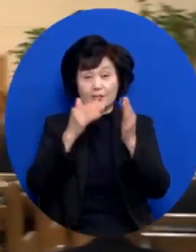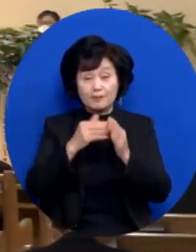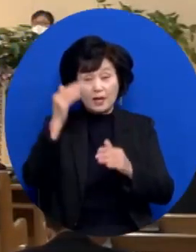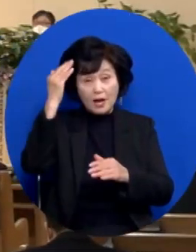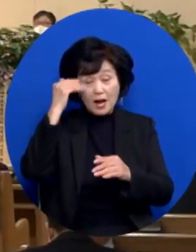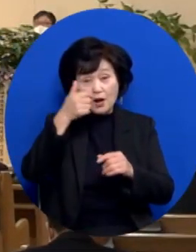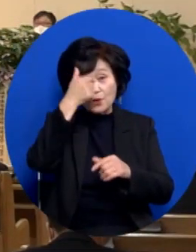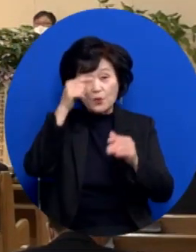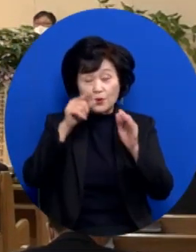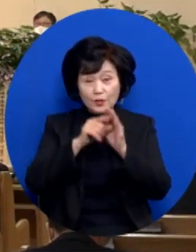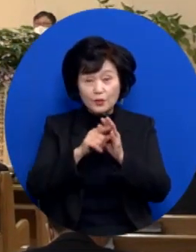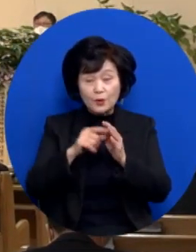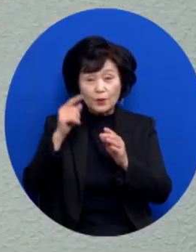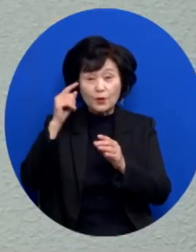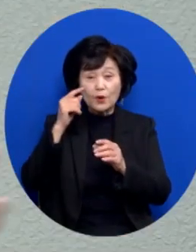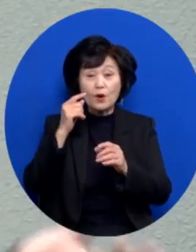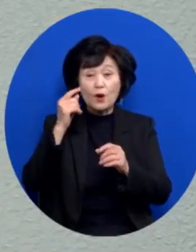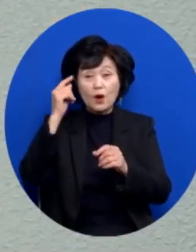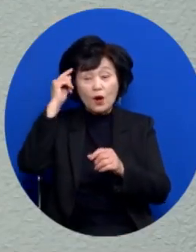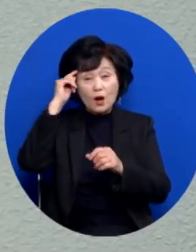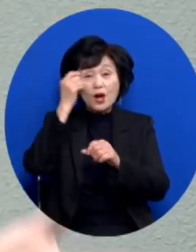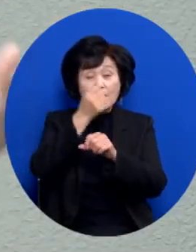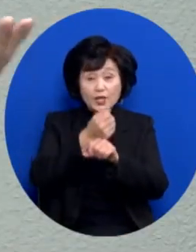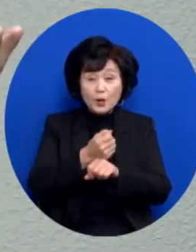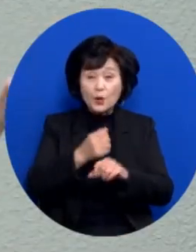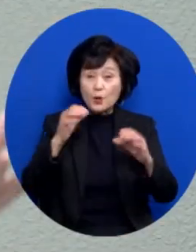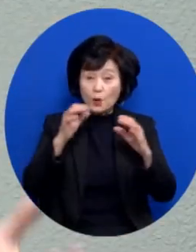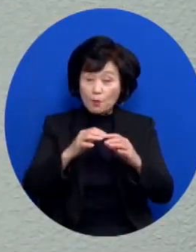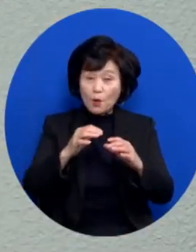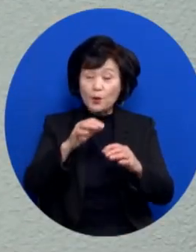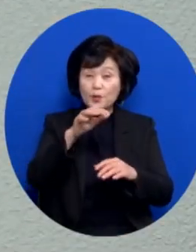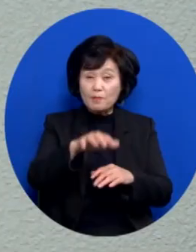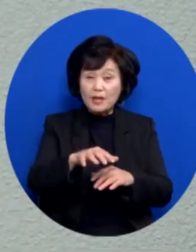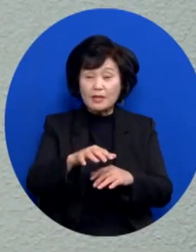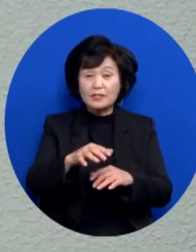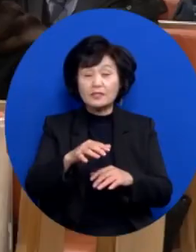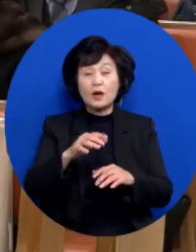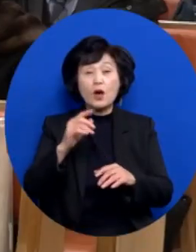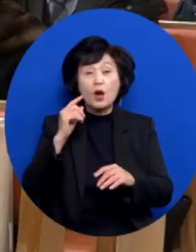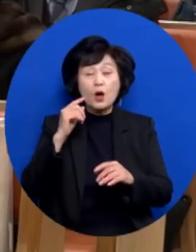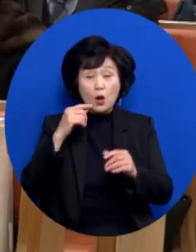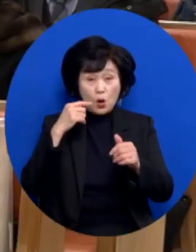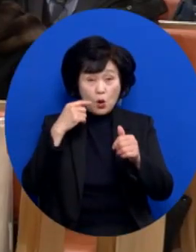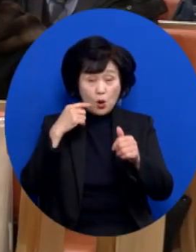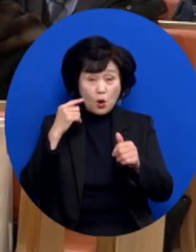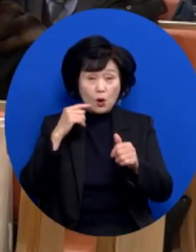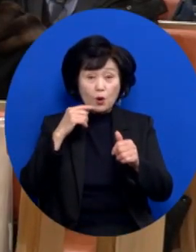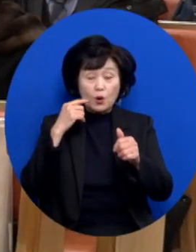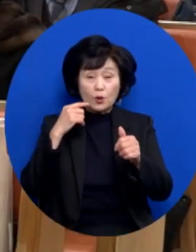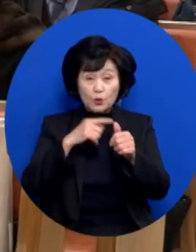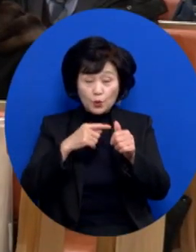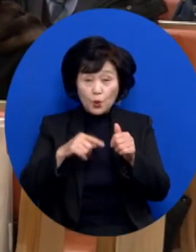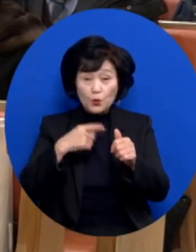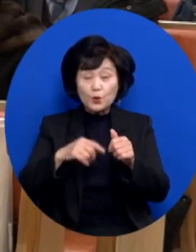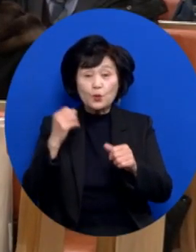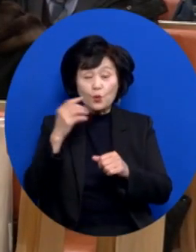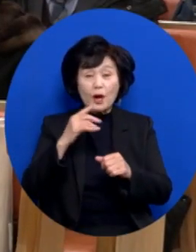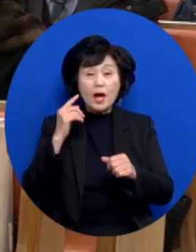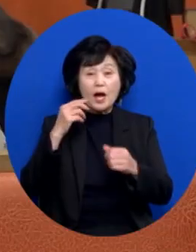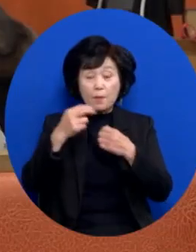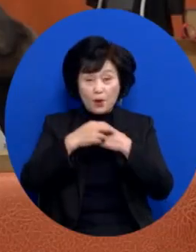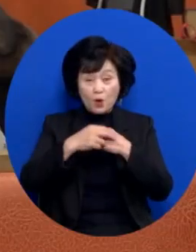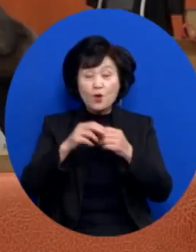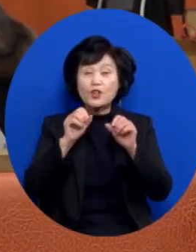한국기독교 임상묵회 교육협회가 창립총회를 개최하고 영혼남 지역의 임상목회교육과 병원선교 활성화의 앞장설 것을